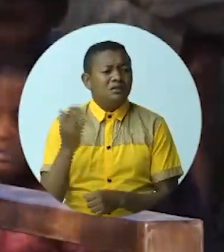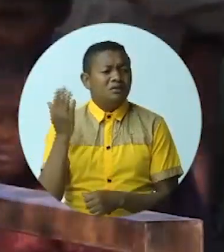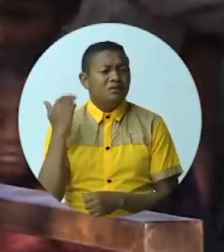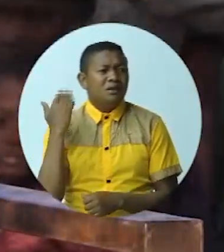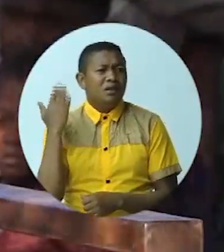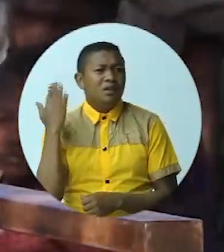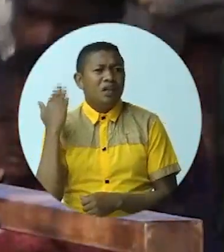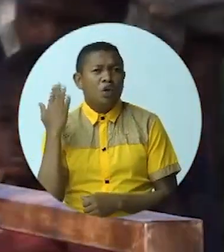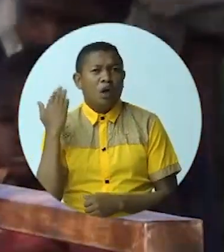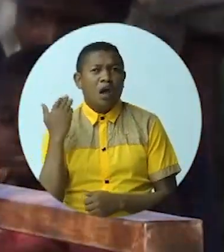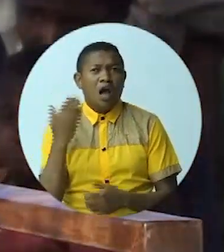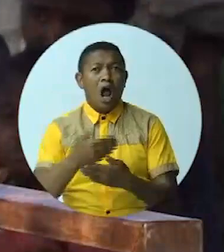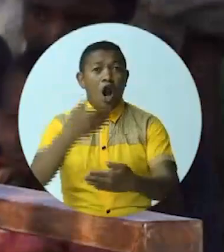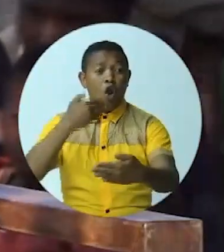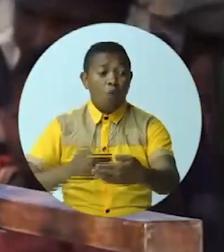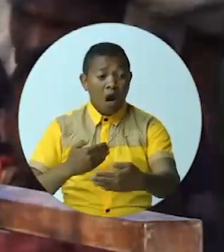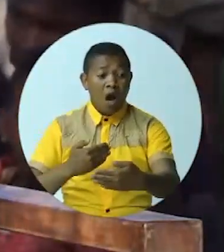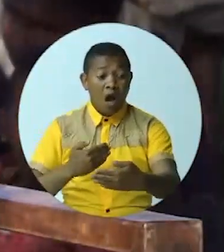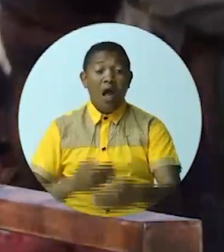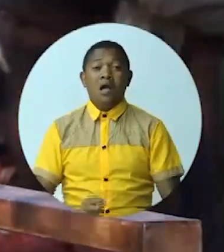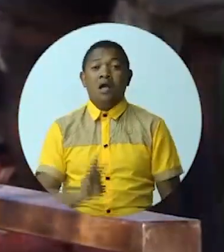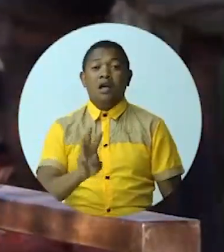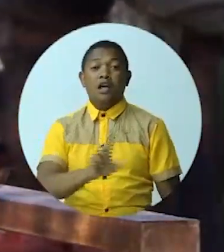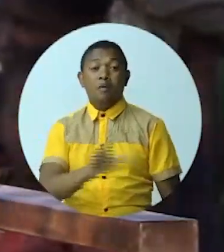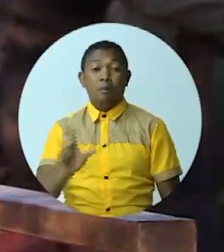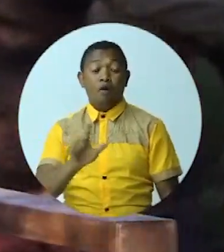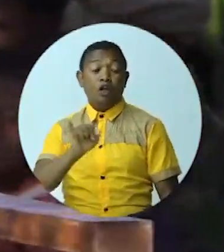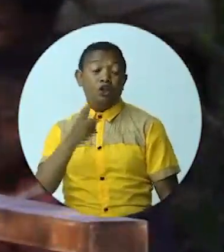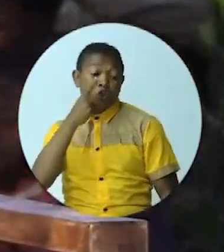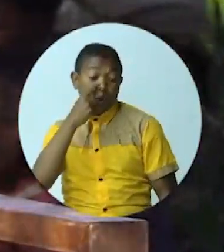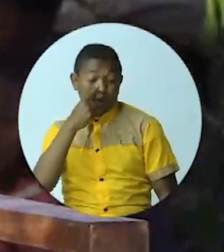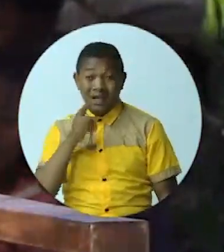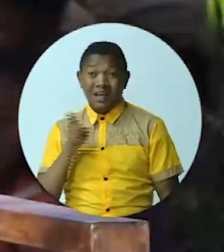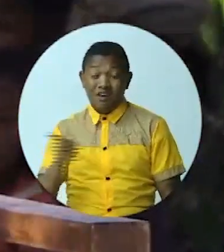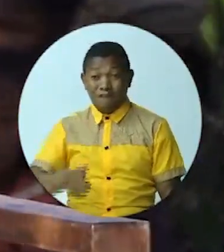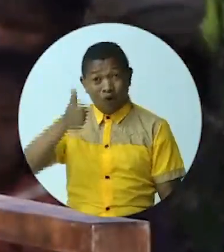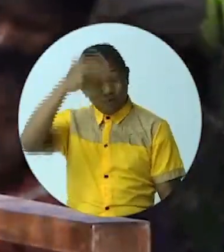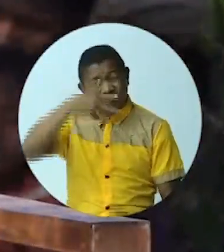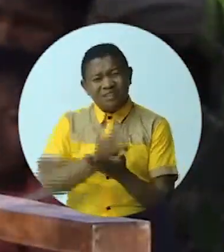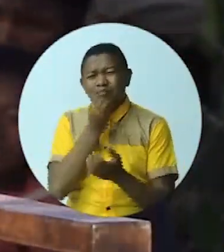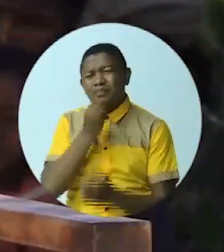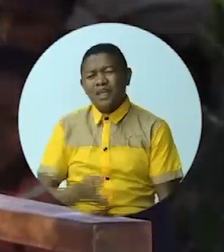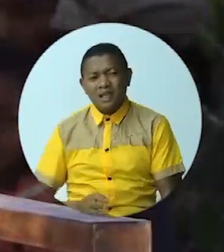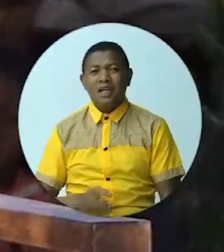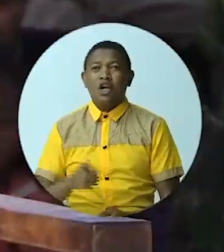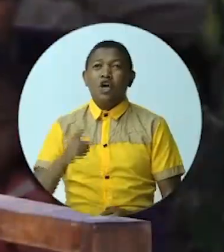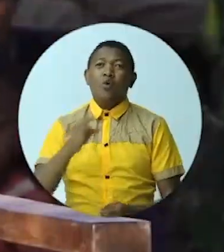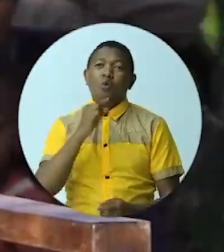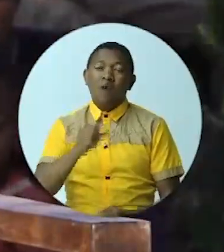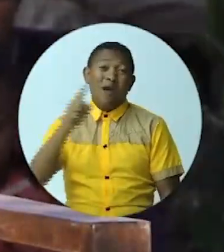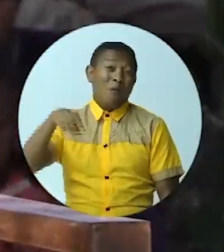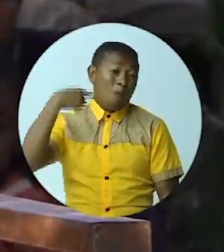taloha ny enina amby roapolo jona nanambara ianao tamin'izay andriamatoa flo fa amin'ny efatra ambin'ny folo ny volana oktobra no mari antsika